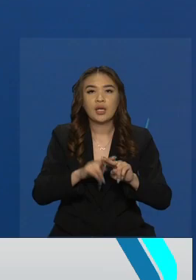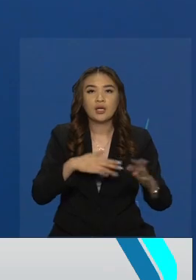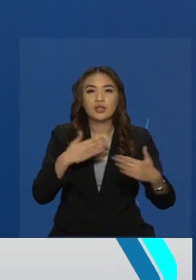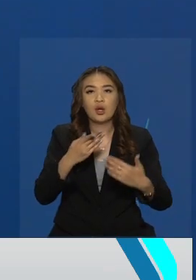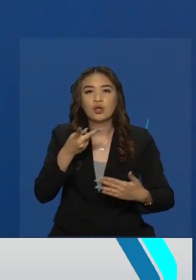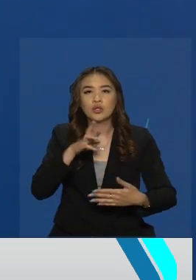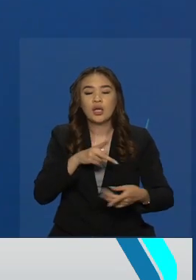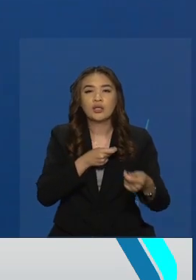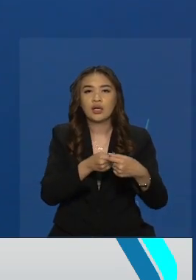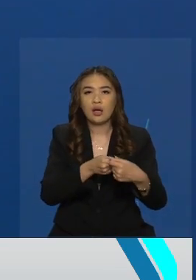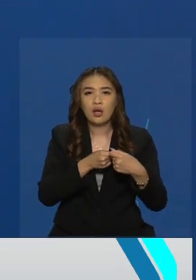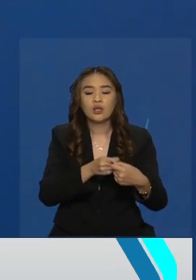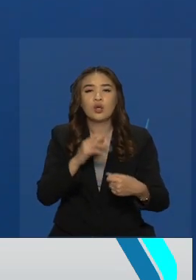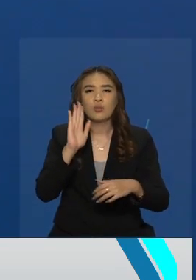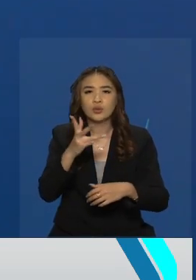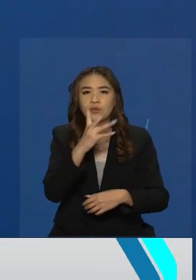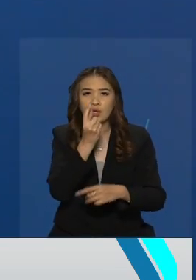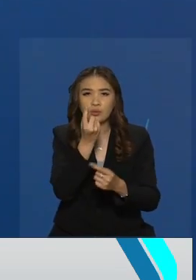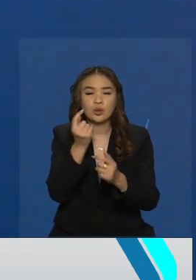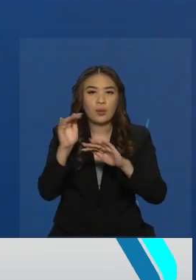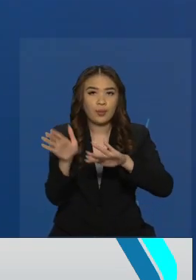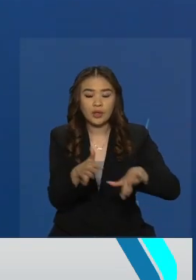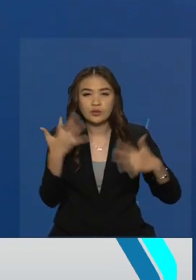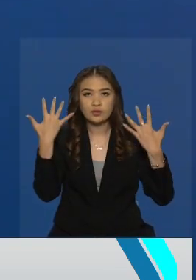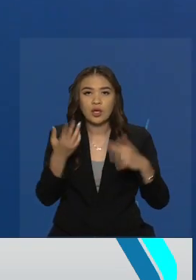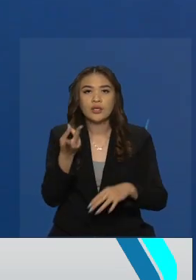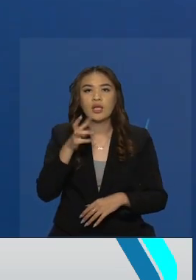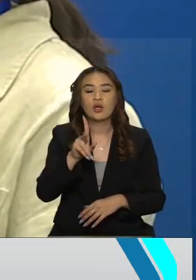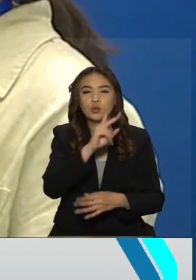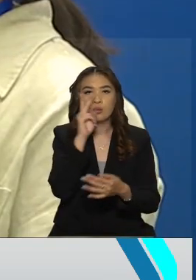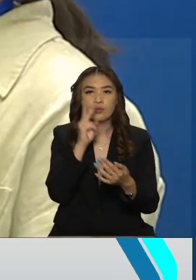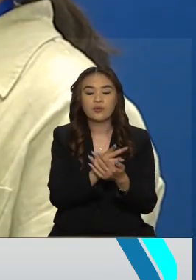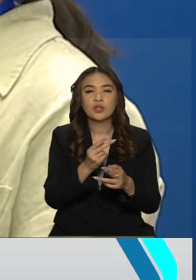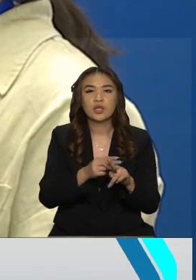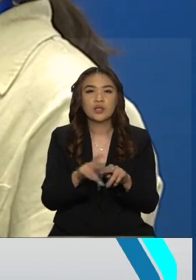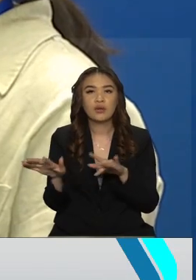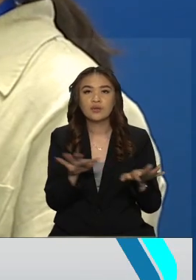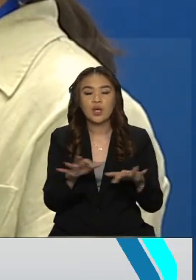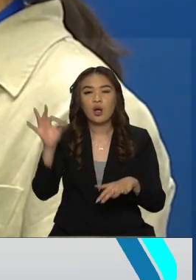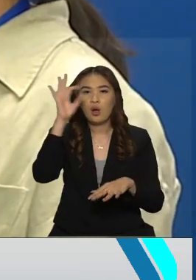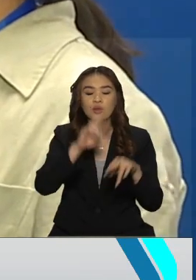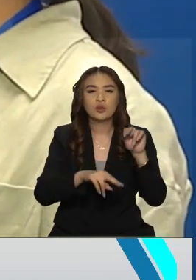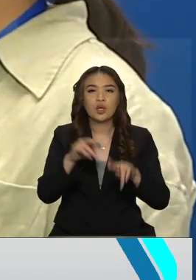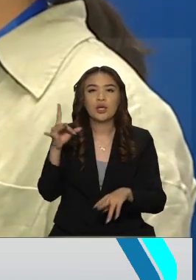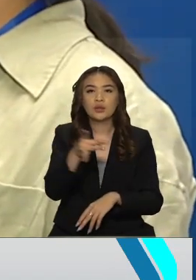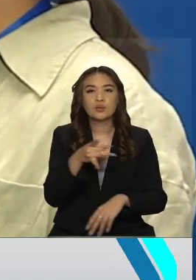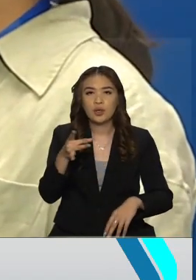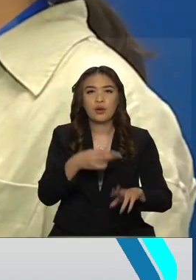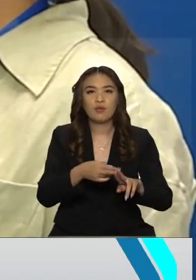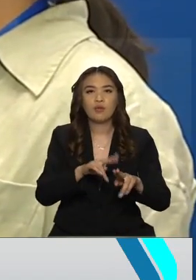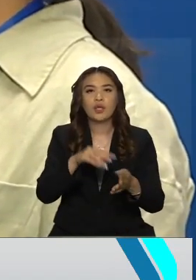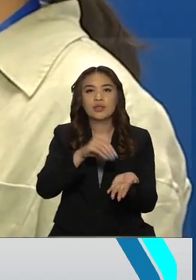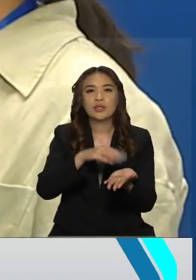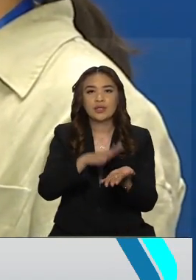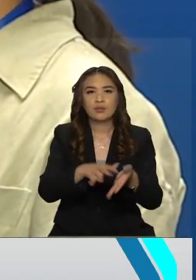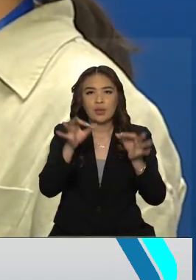Я верю что пройдет совсем немного времени для того чтобы увидеть эффективный результат от конструктивной роли Республики формировании